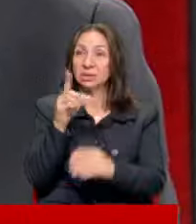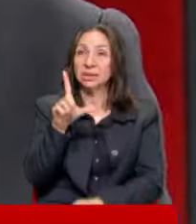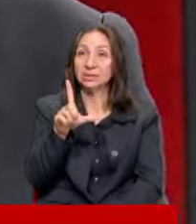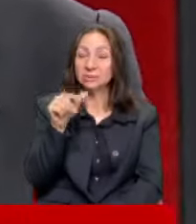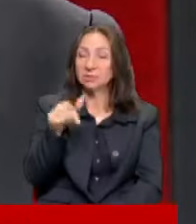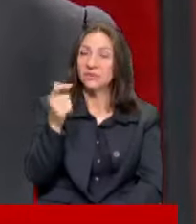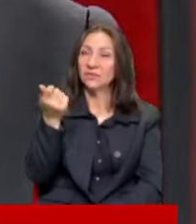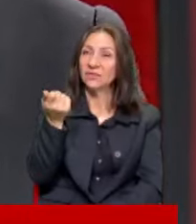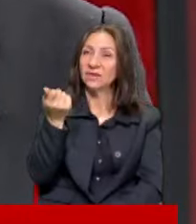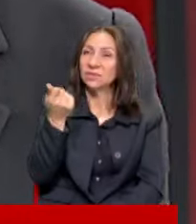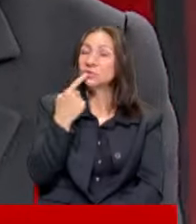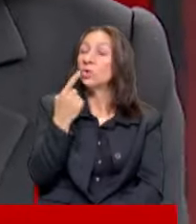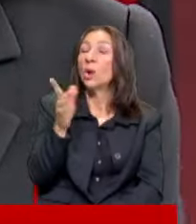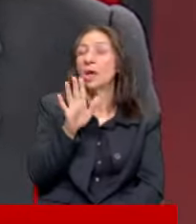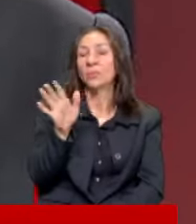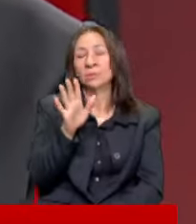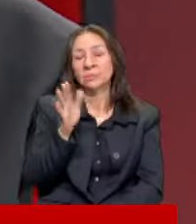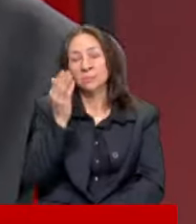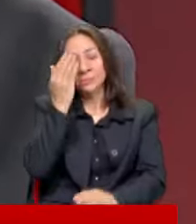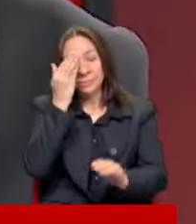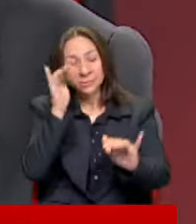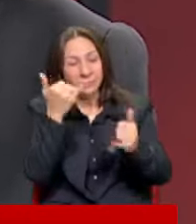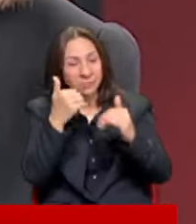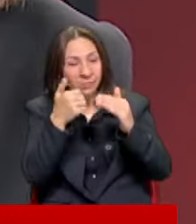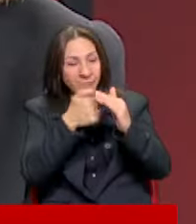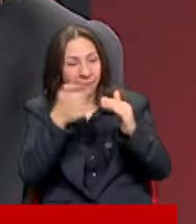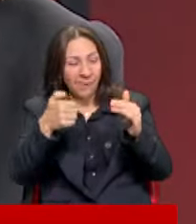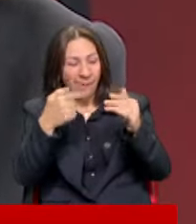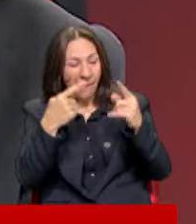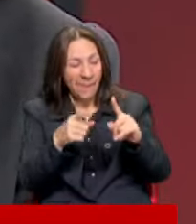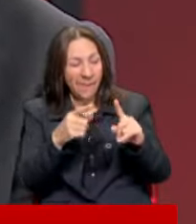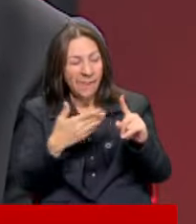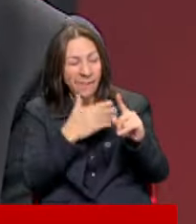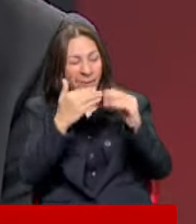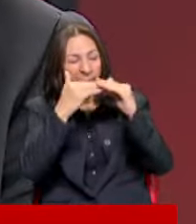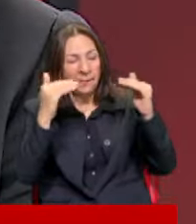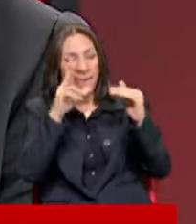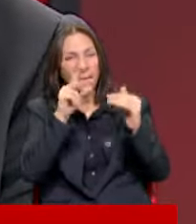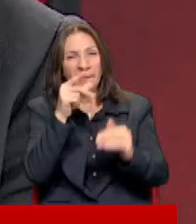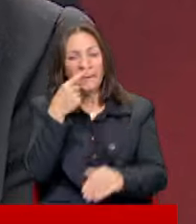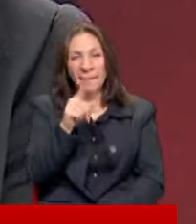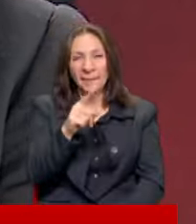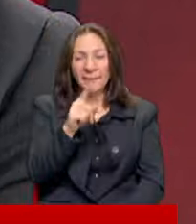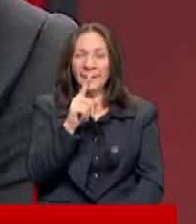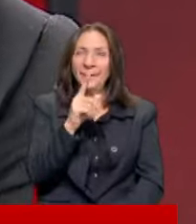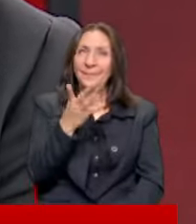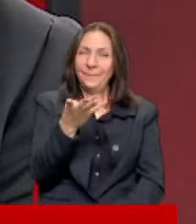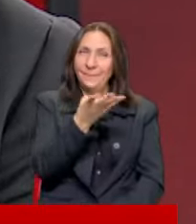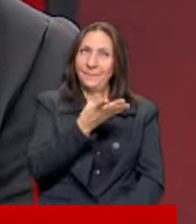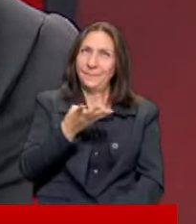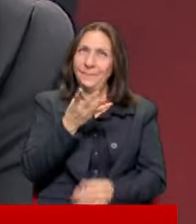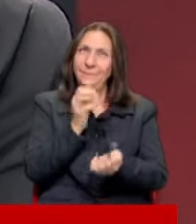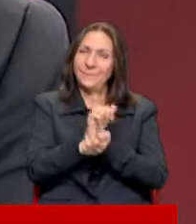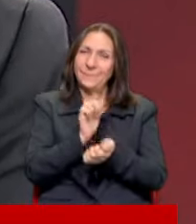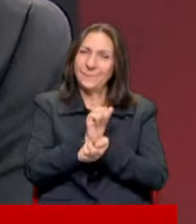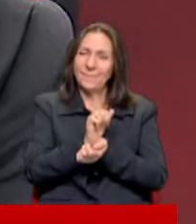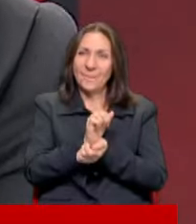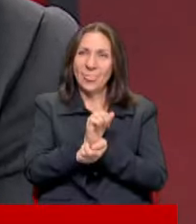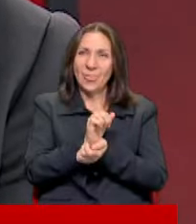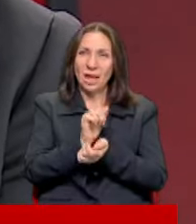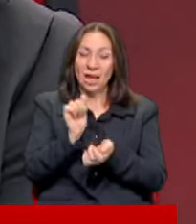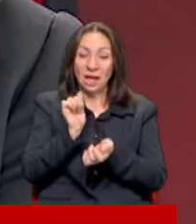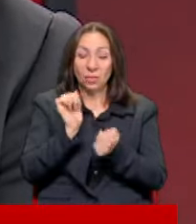lazım şu Evet yoksulluk sınırı 66.000 açlık sınırı 2.000 L 4 kişilik bir ailenin geç